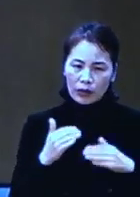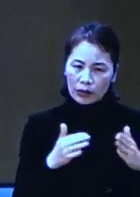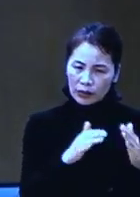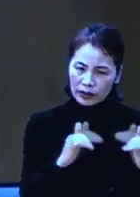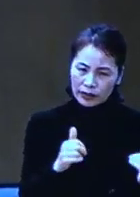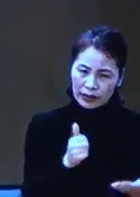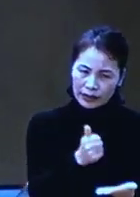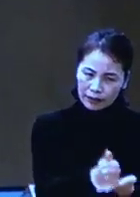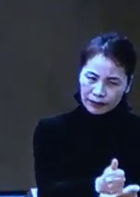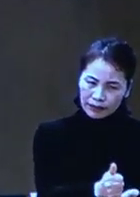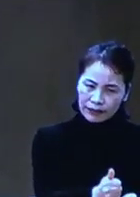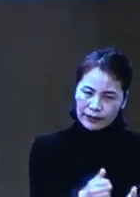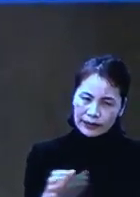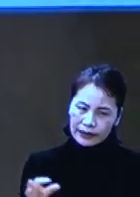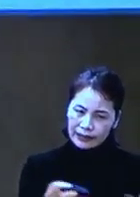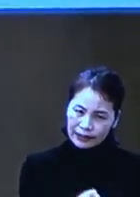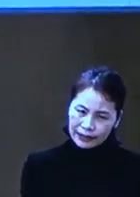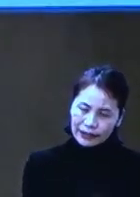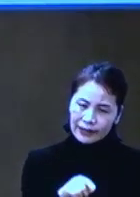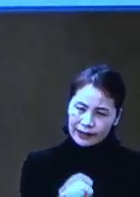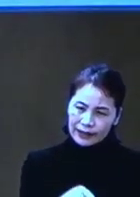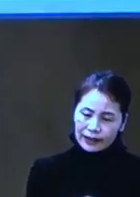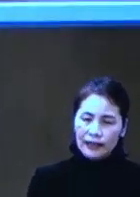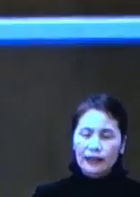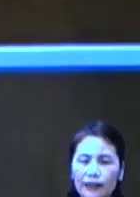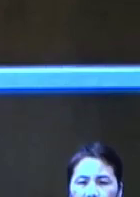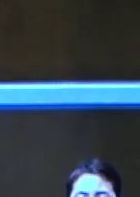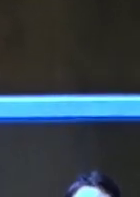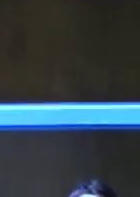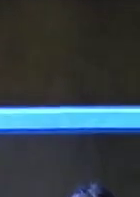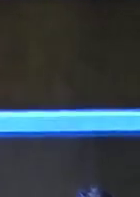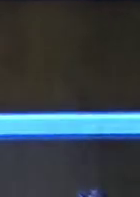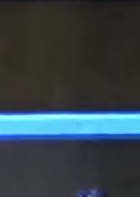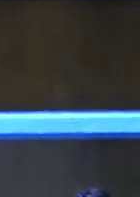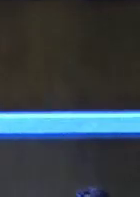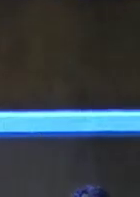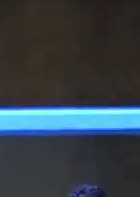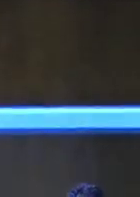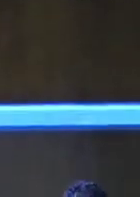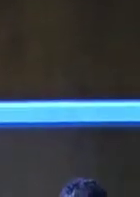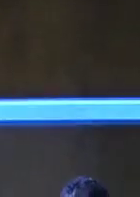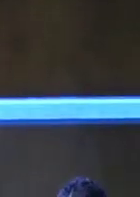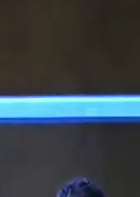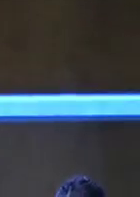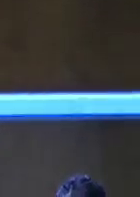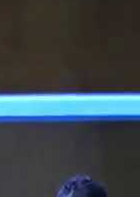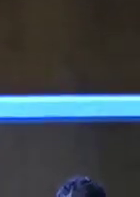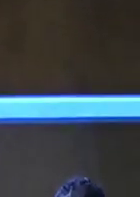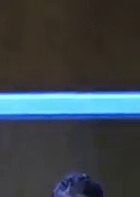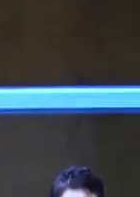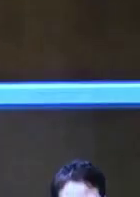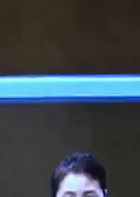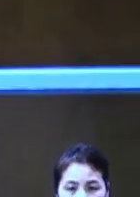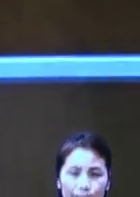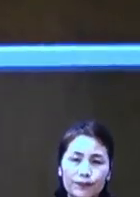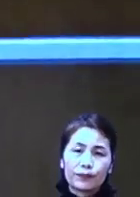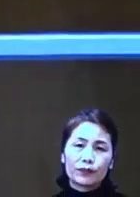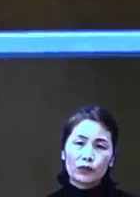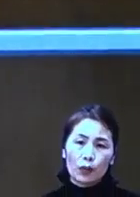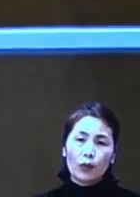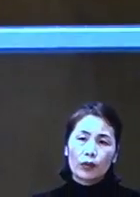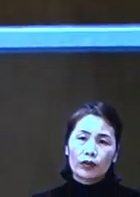있습니다. 경제 전문가, 경제 해결사 김동연은 사라지고 정치꾼 김동연만